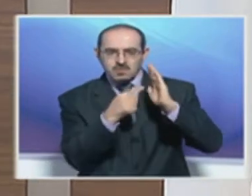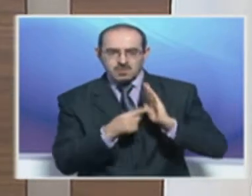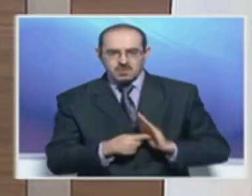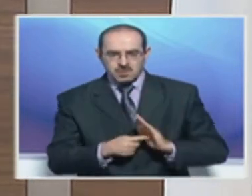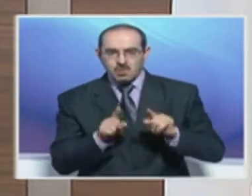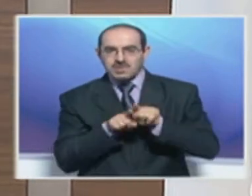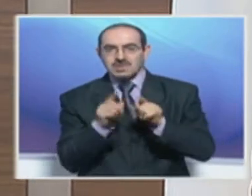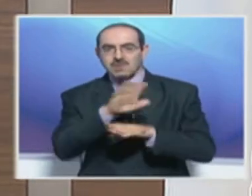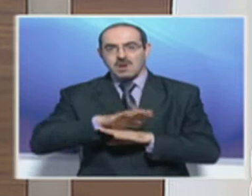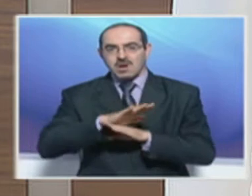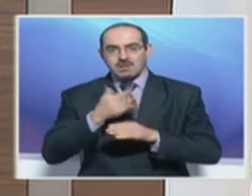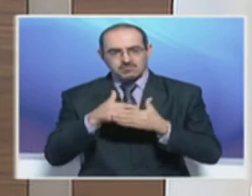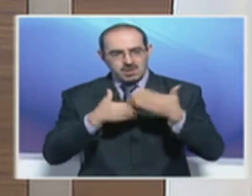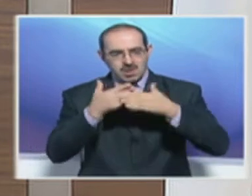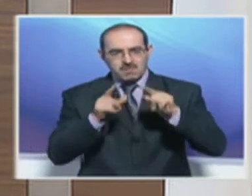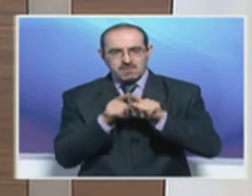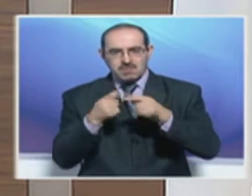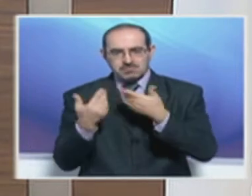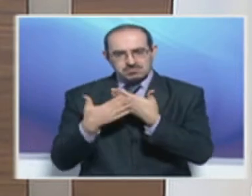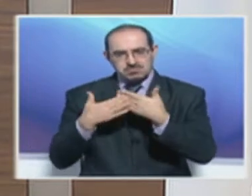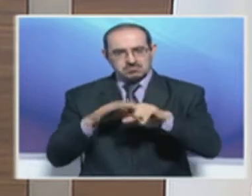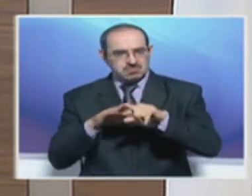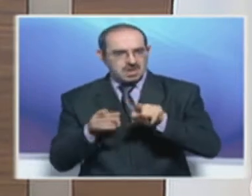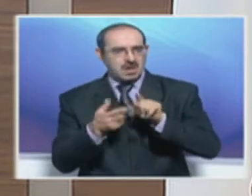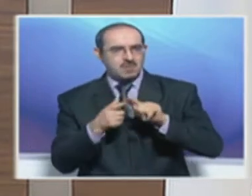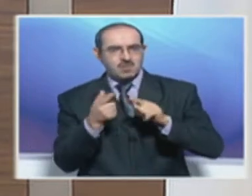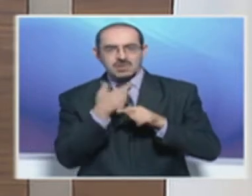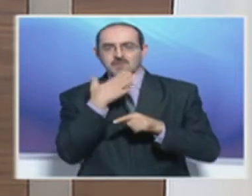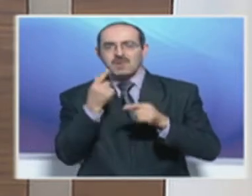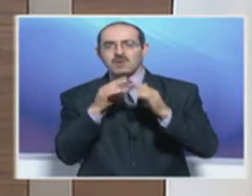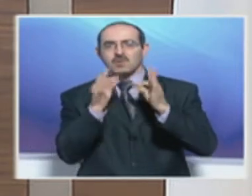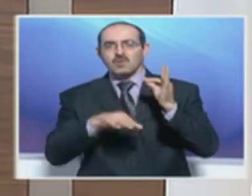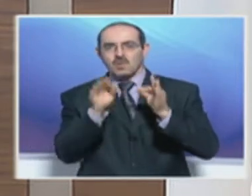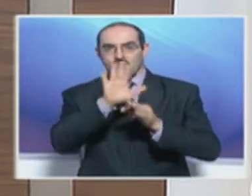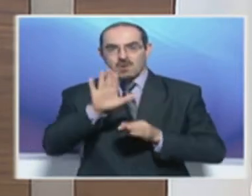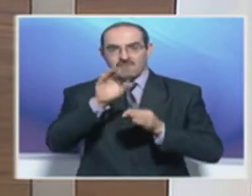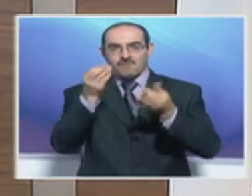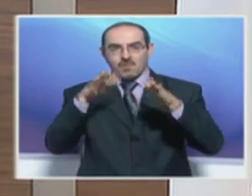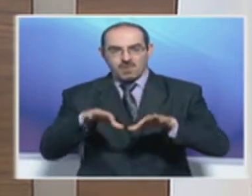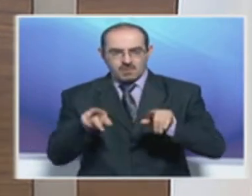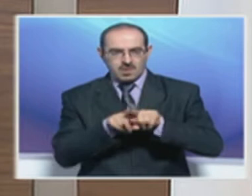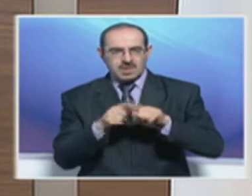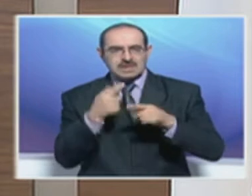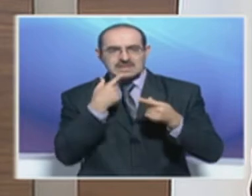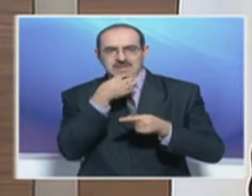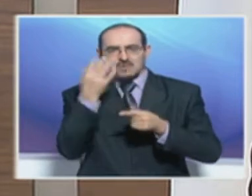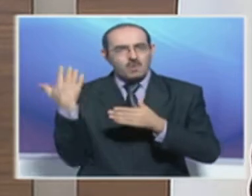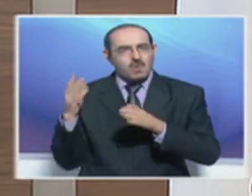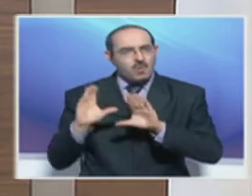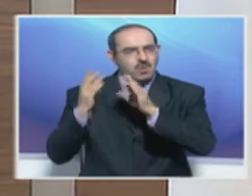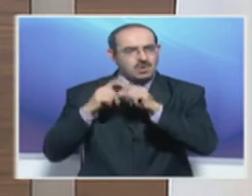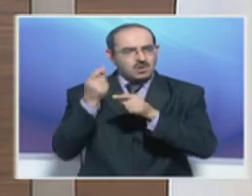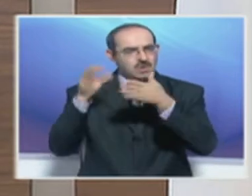une atmosphère constructive et collégiale. C'est la marque de ce forum qui exprime depuis sa création